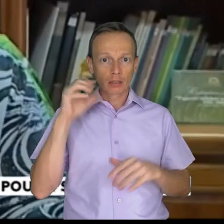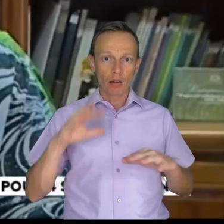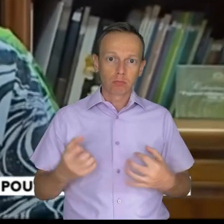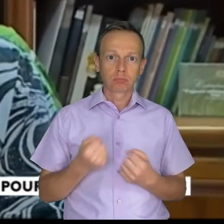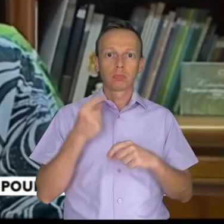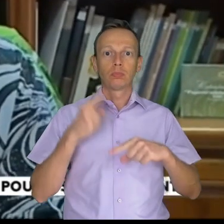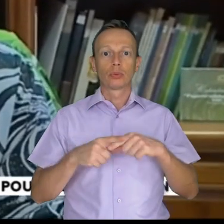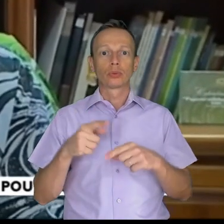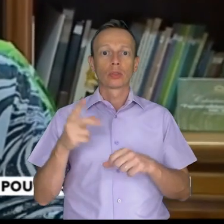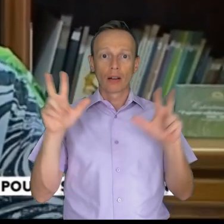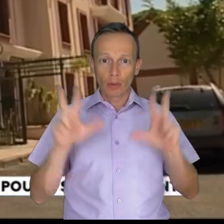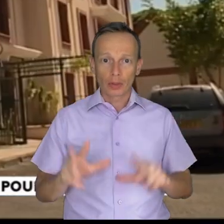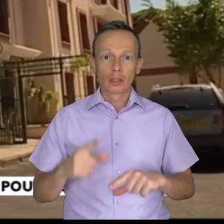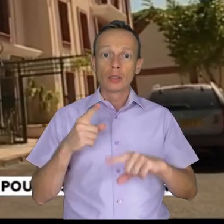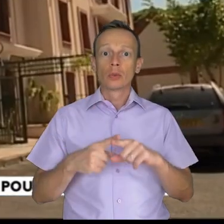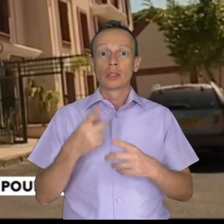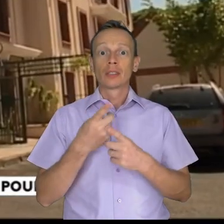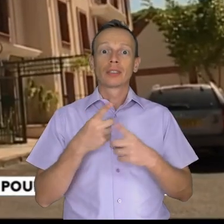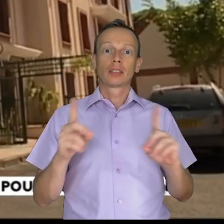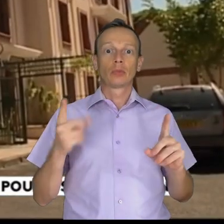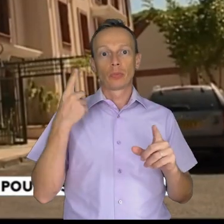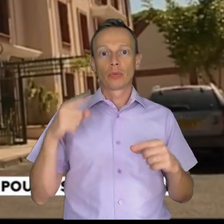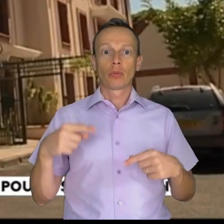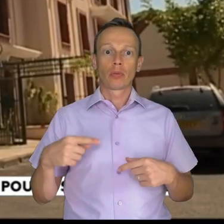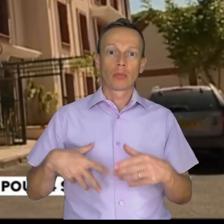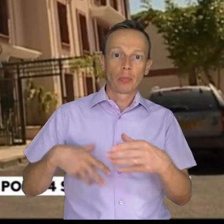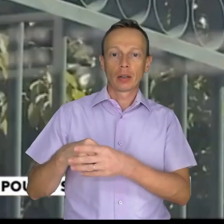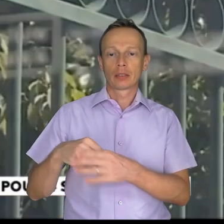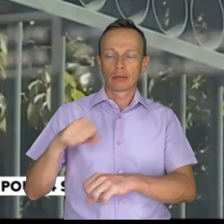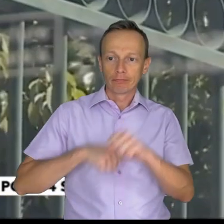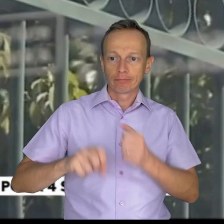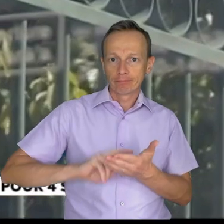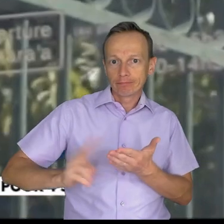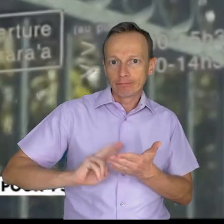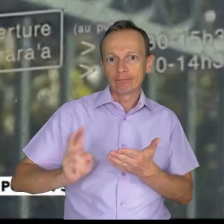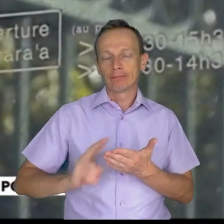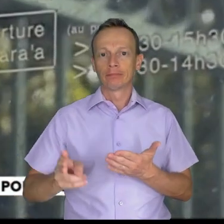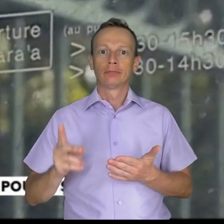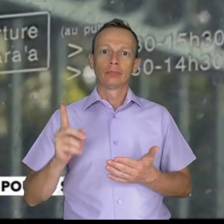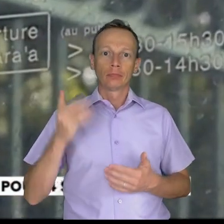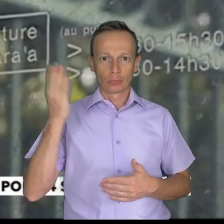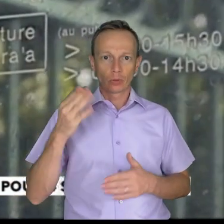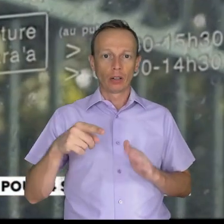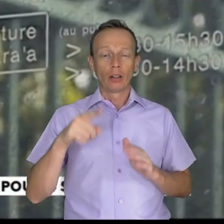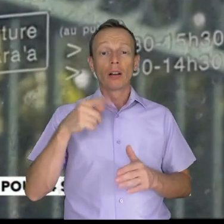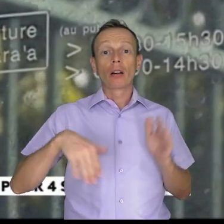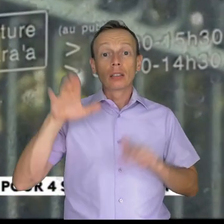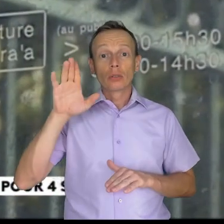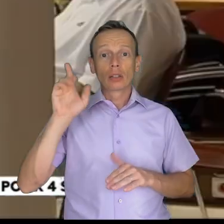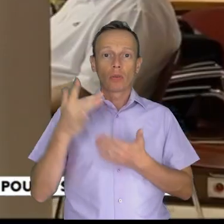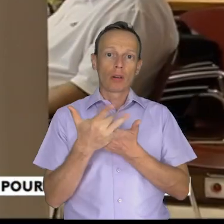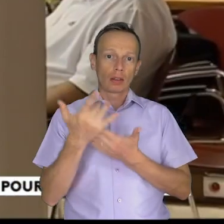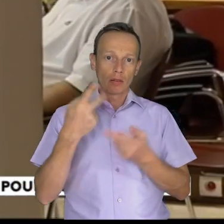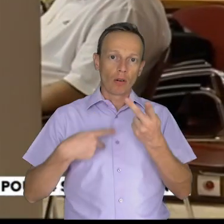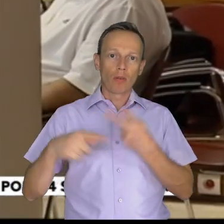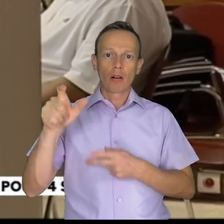de la langue tahitienne et de l'outil informatique ainsi qu'une disponibilité pour assister aux travaux sont exigées. Les candidatures devront être